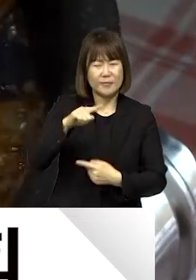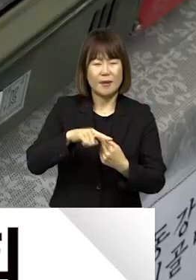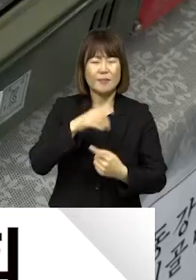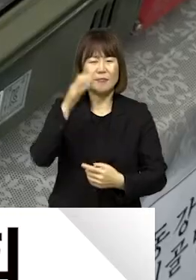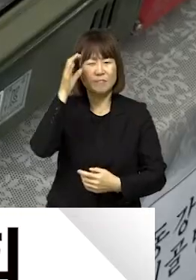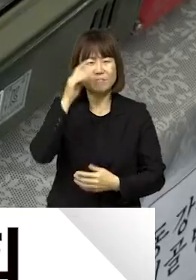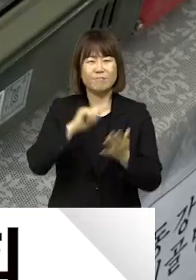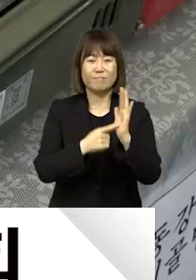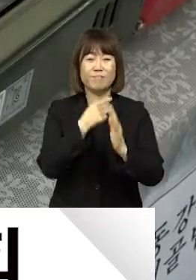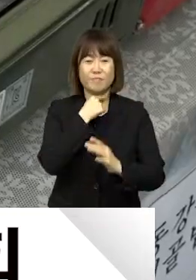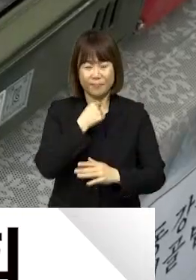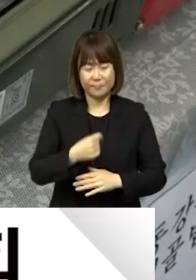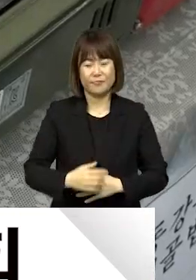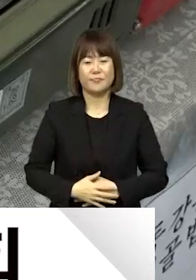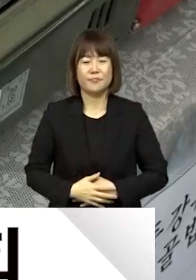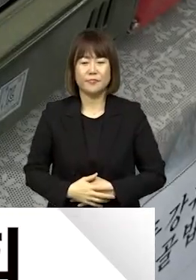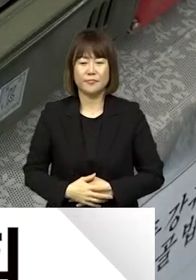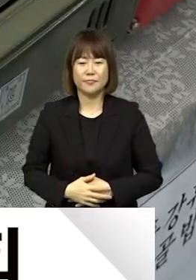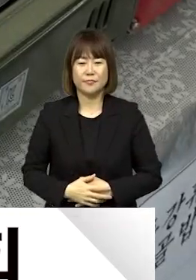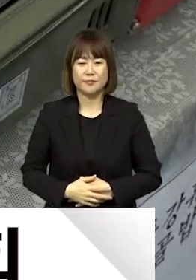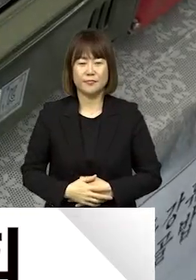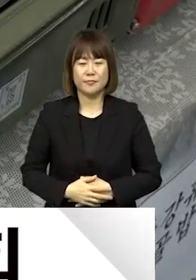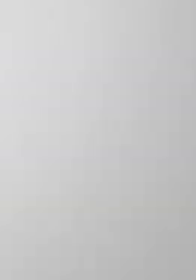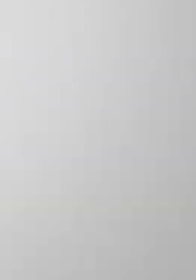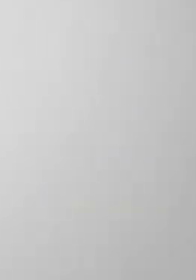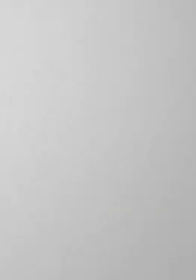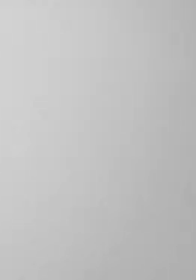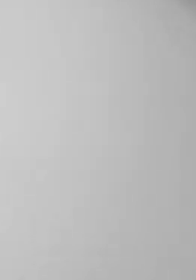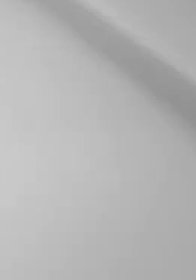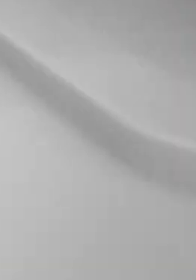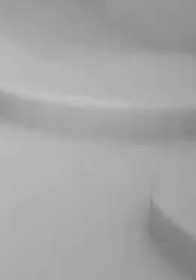원동에 방문하기를 기대한다고 밝혔습니다